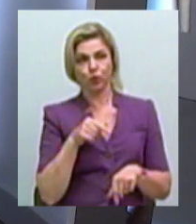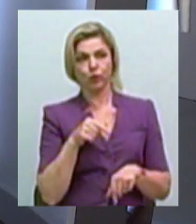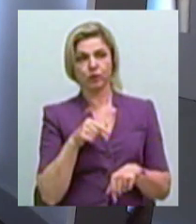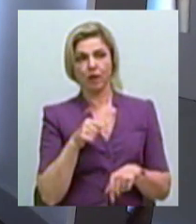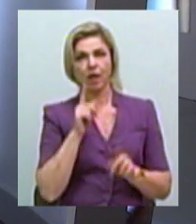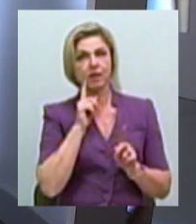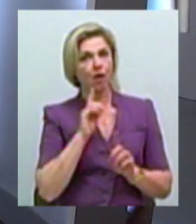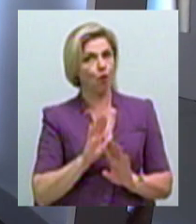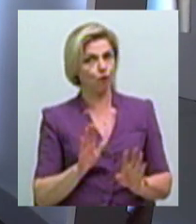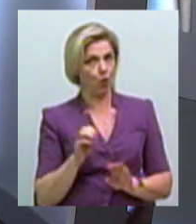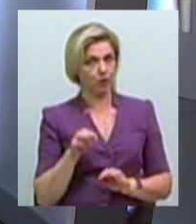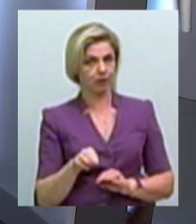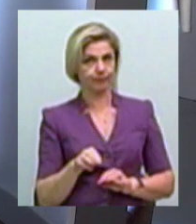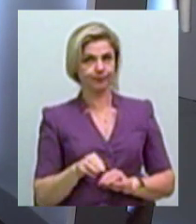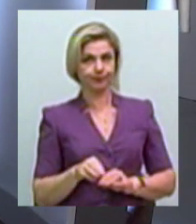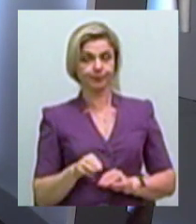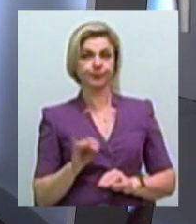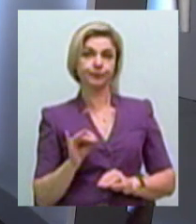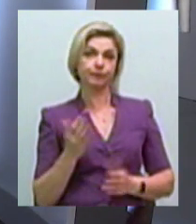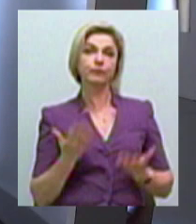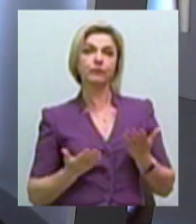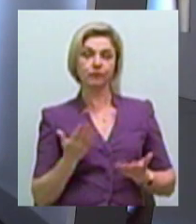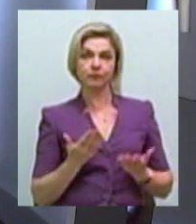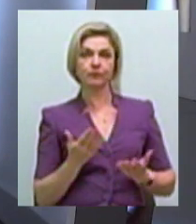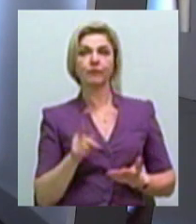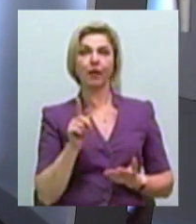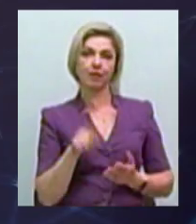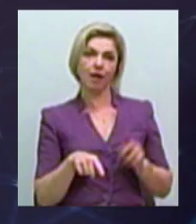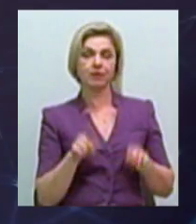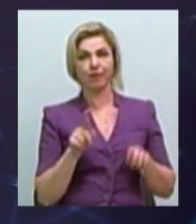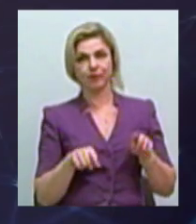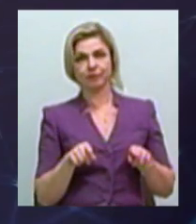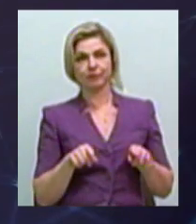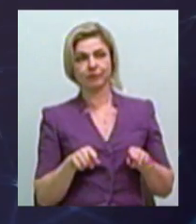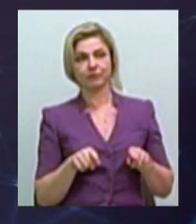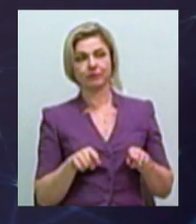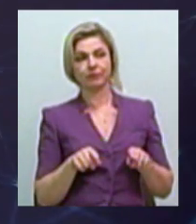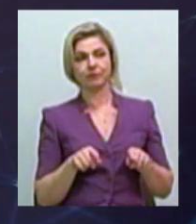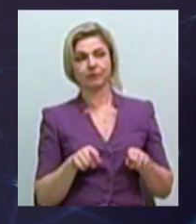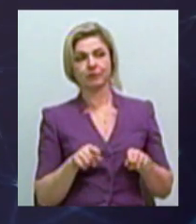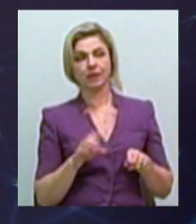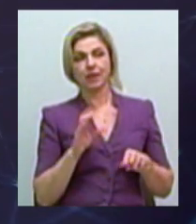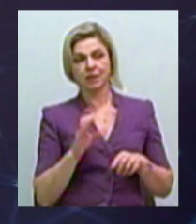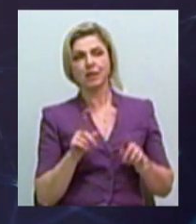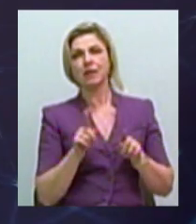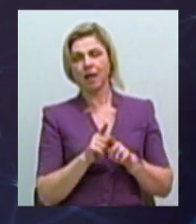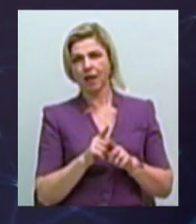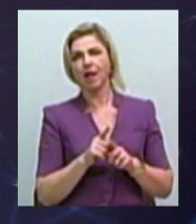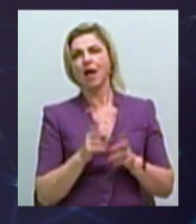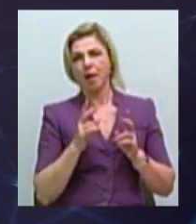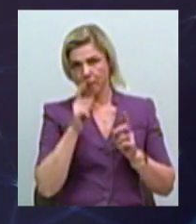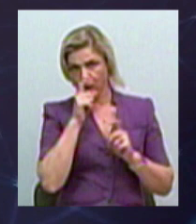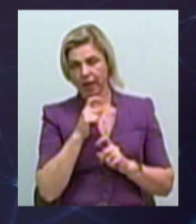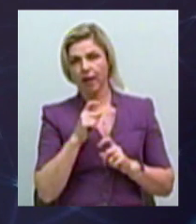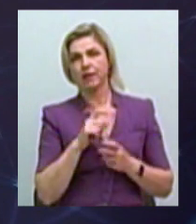відчують дискомфорт. І, можливо, навіть подекуди з настільки трагічними наслідками,